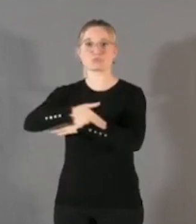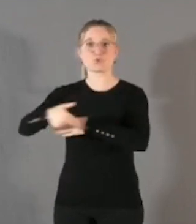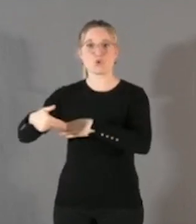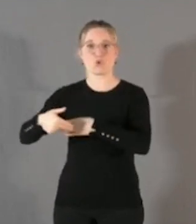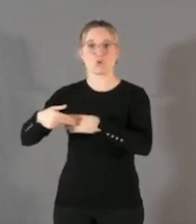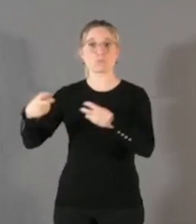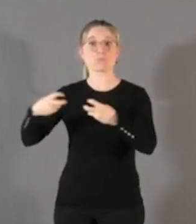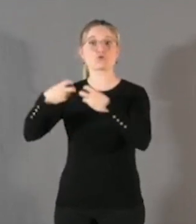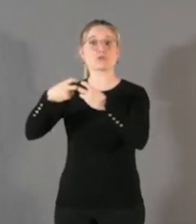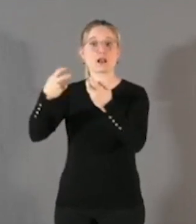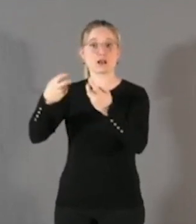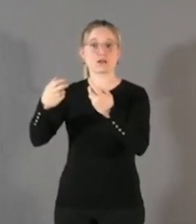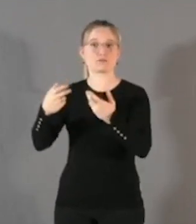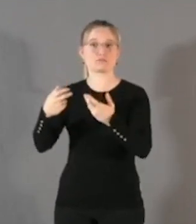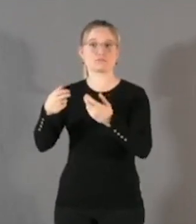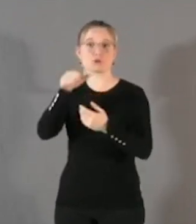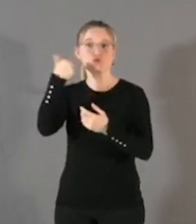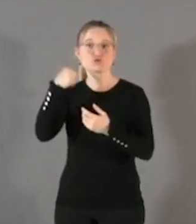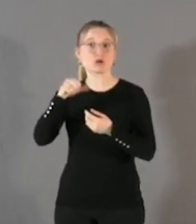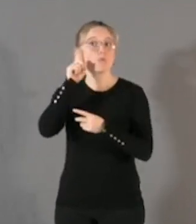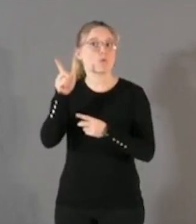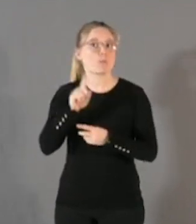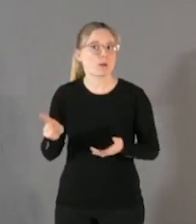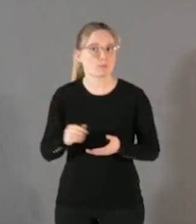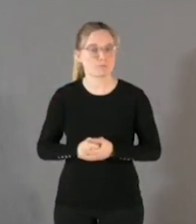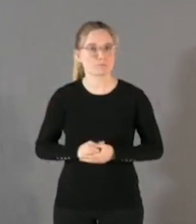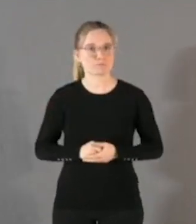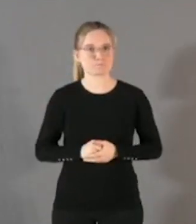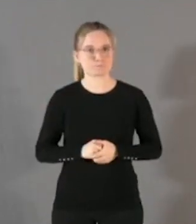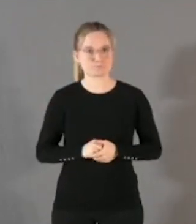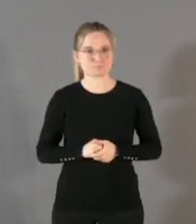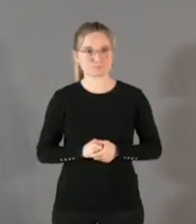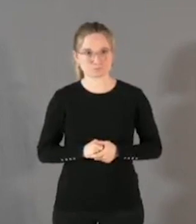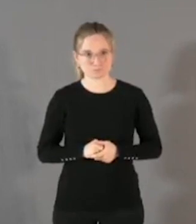une ligne, n'oublions pas que la relative